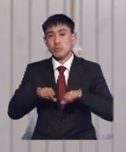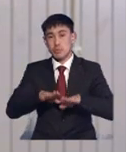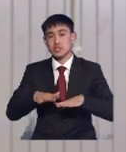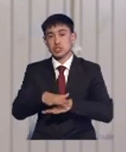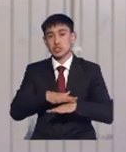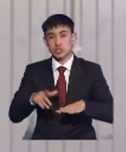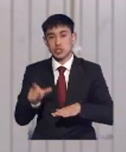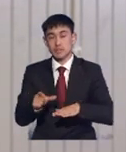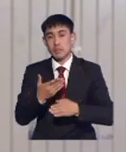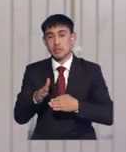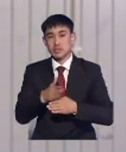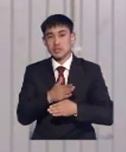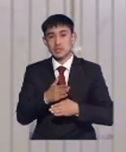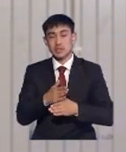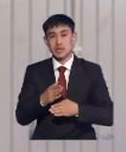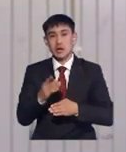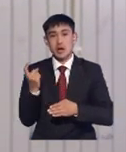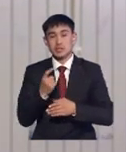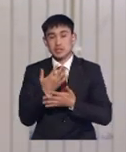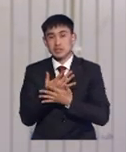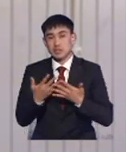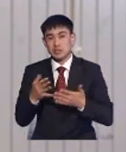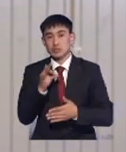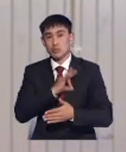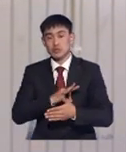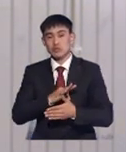жители, подразделения лесных хозяйств. Также